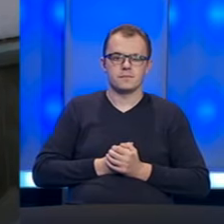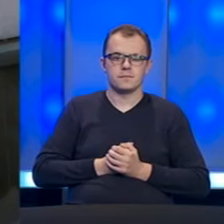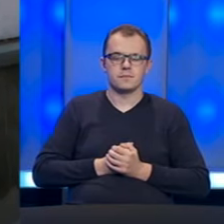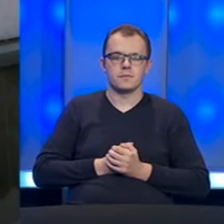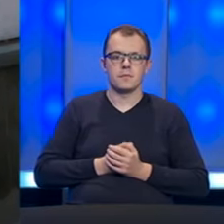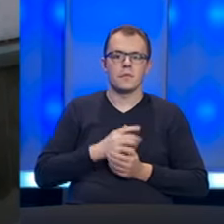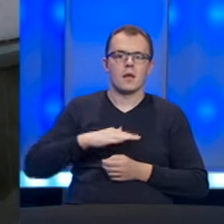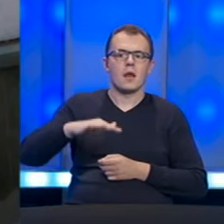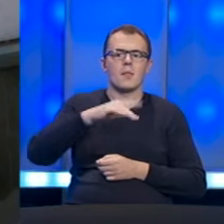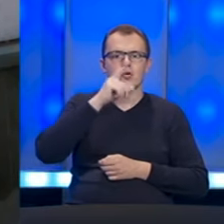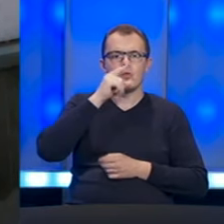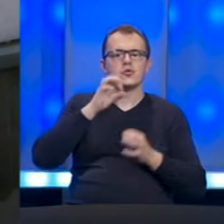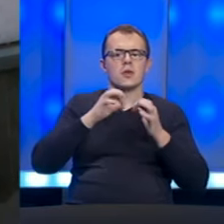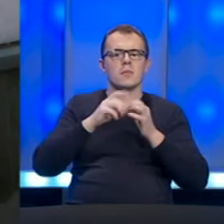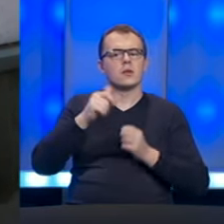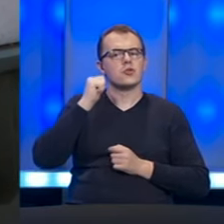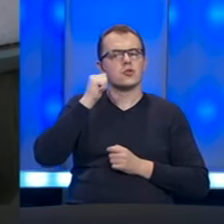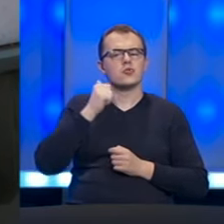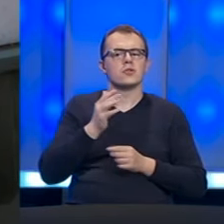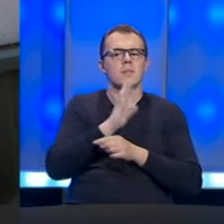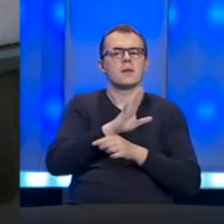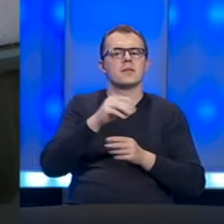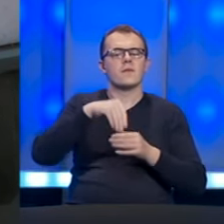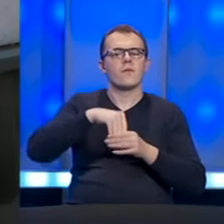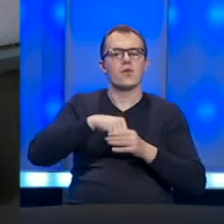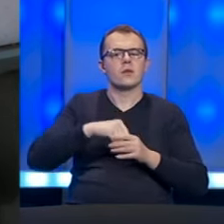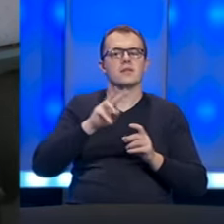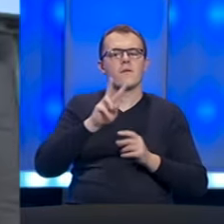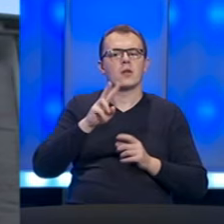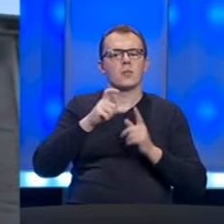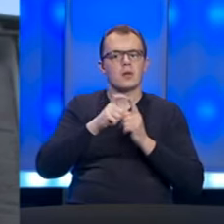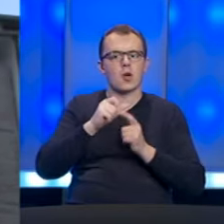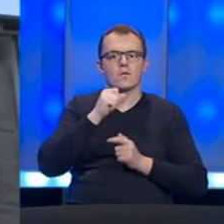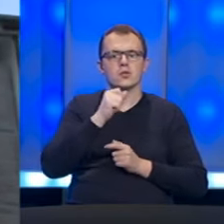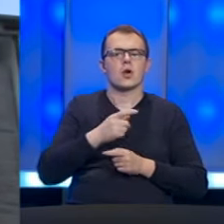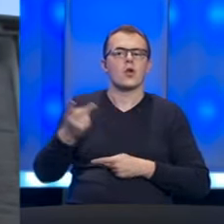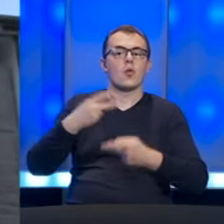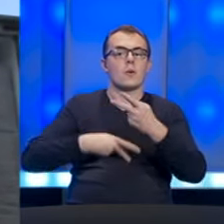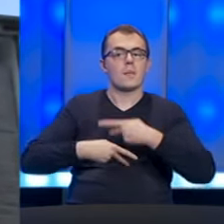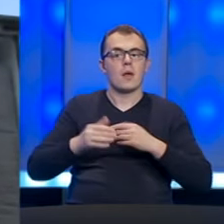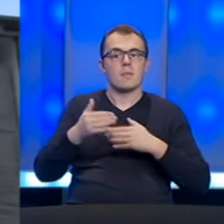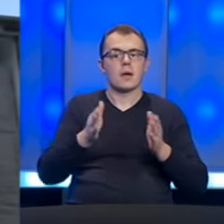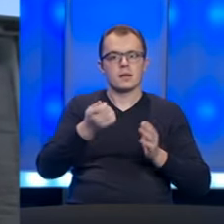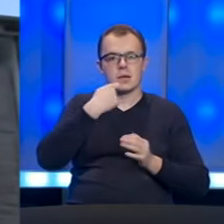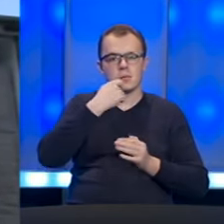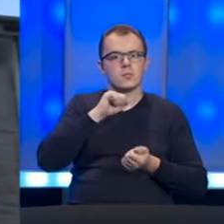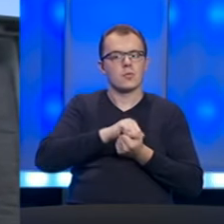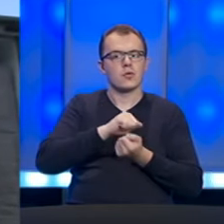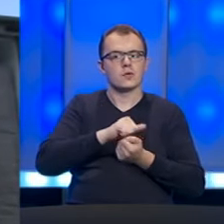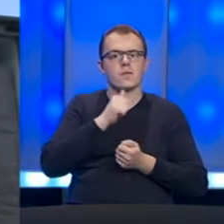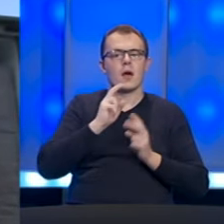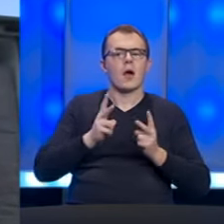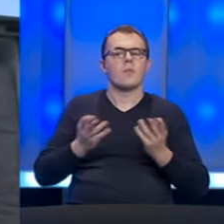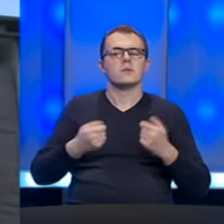Na području opštine Bileća juče su predstavnici fondacije Rodoljub Draškovića dopremili pakete sa prehrambenim proizvodima kako